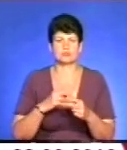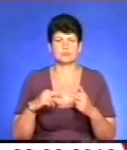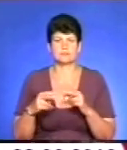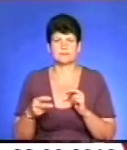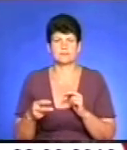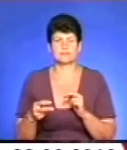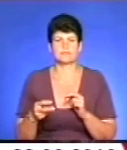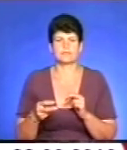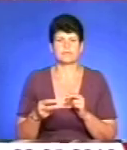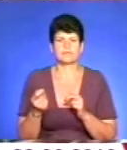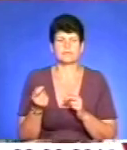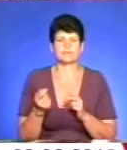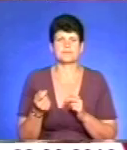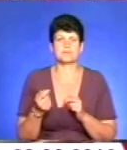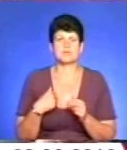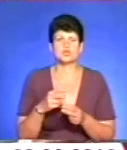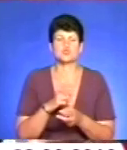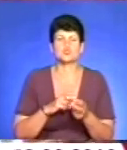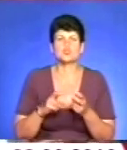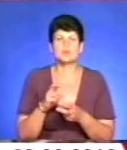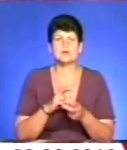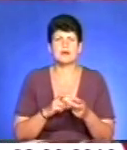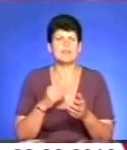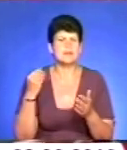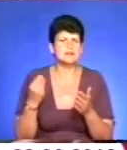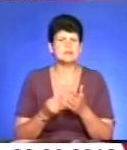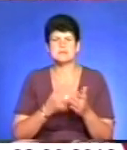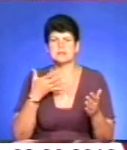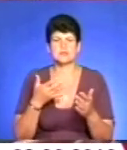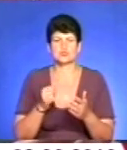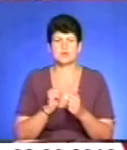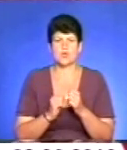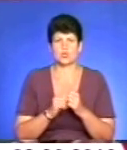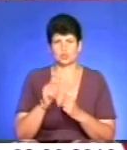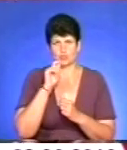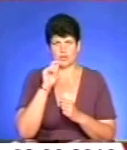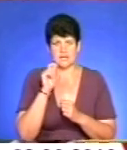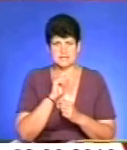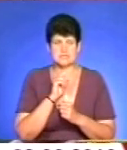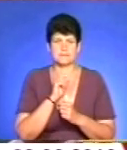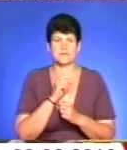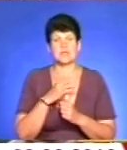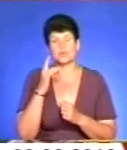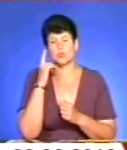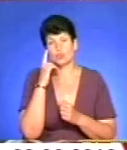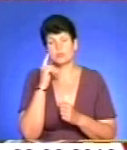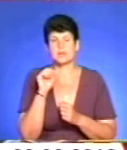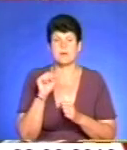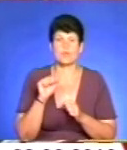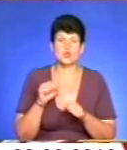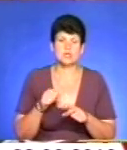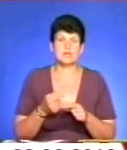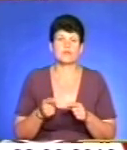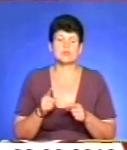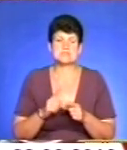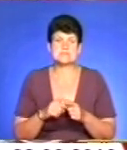До зернини забрали. Ми шукали найціннішу для кожного українця і думали, можливо, це